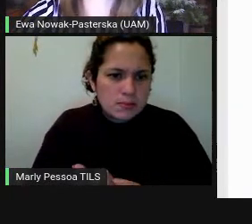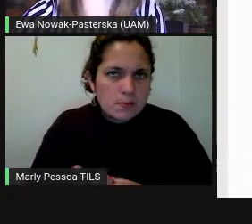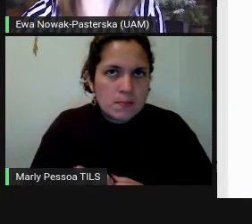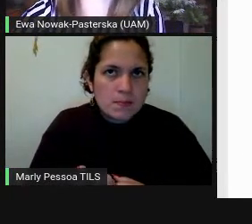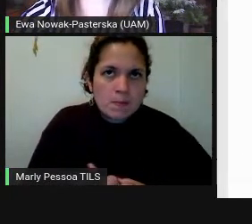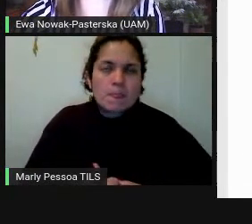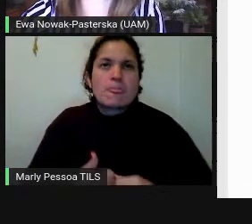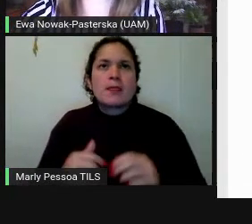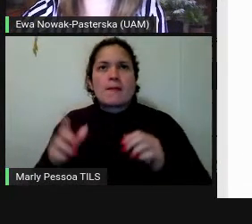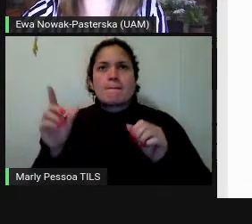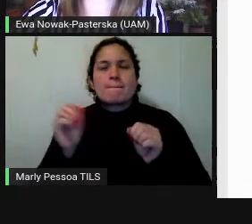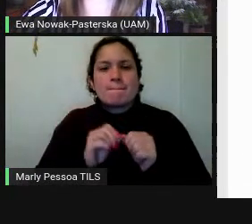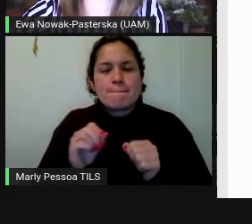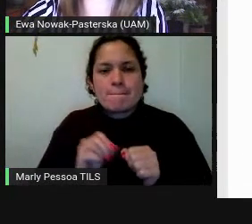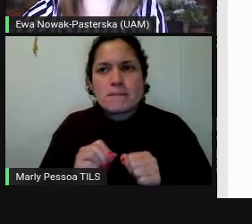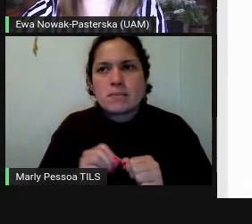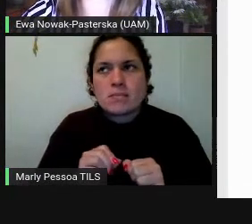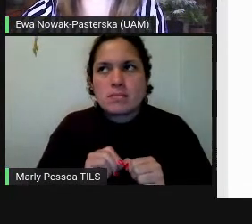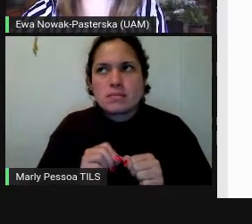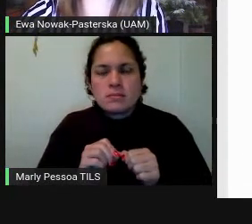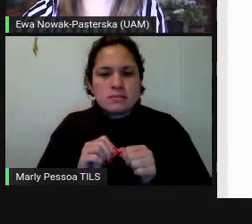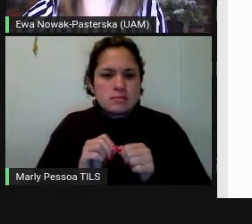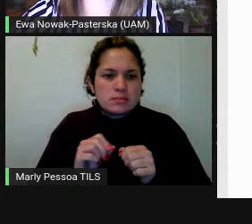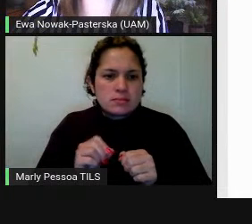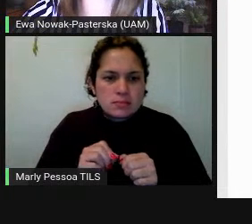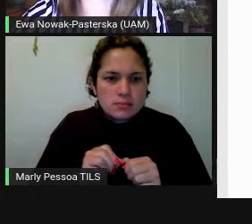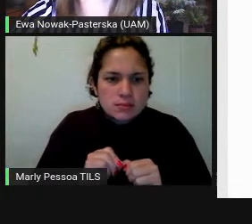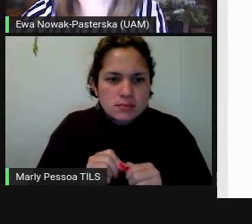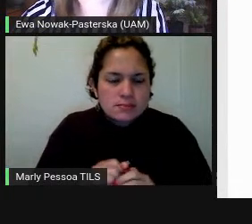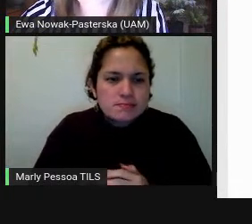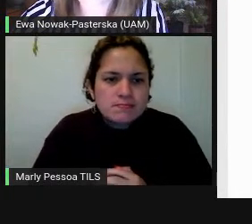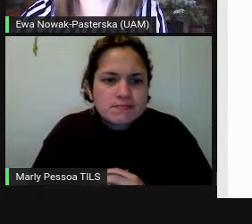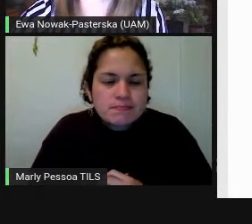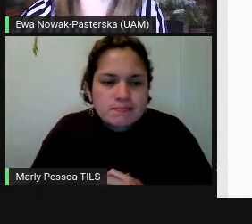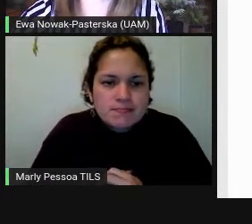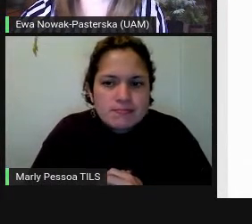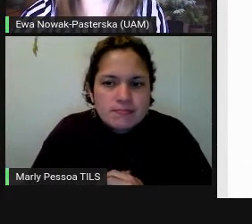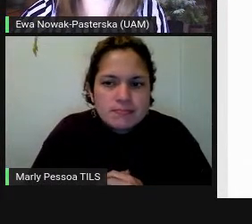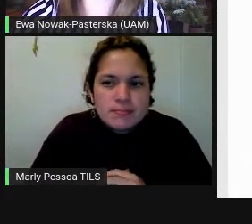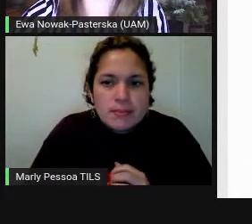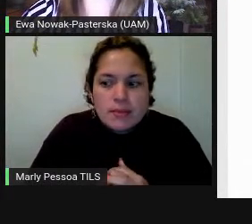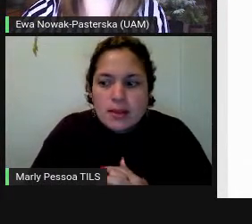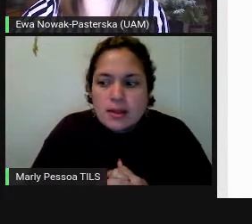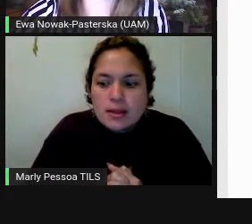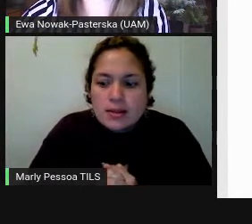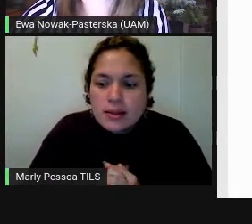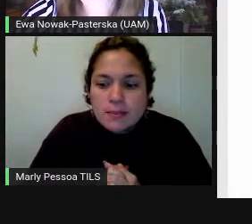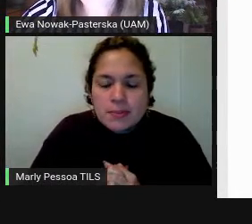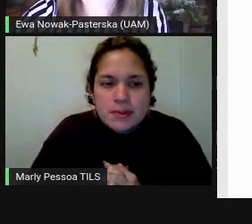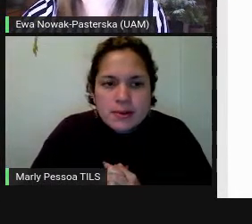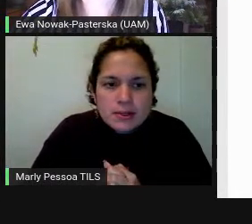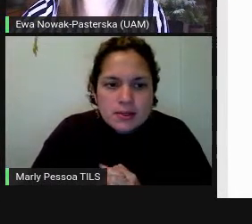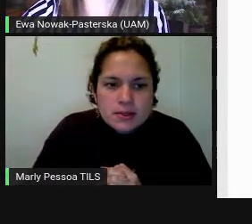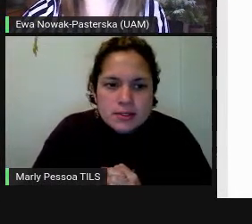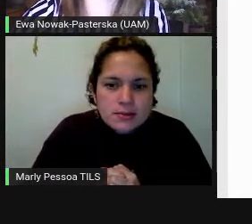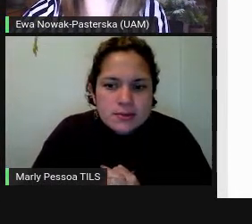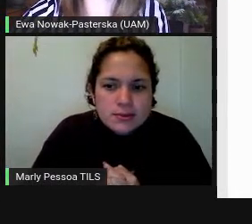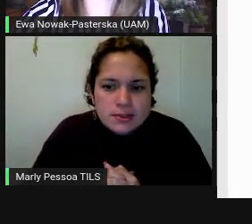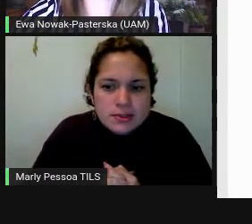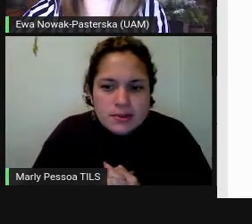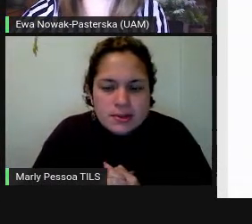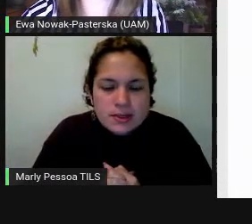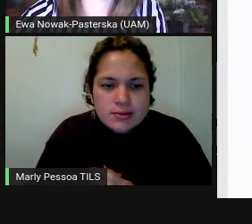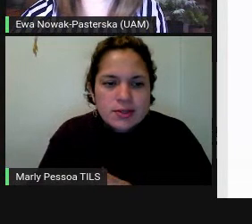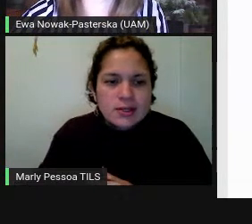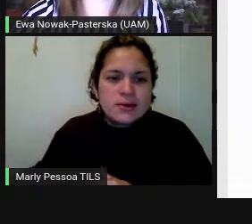nazwy miejscowej, tak? Tylko od właśnie bardzo różnych podstaw, tych nazw zawodów, takich przezwisk typu